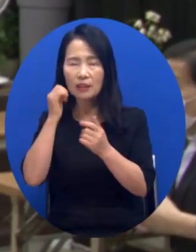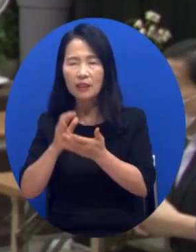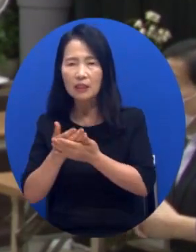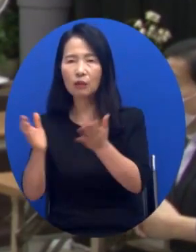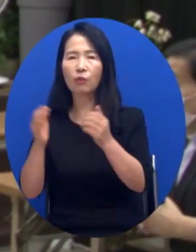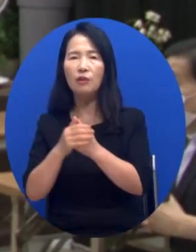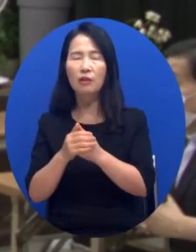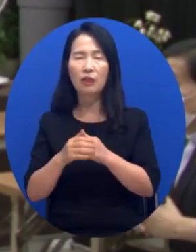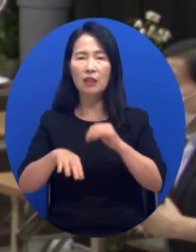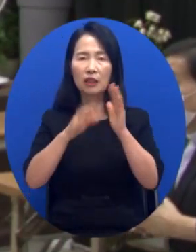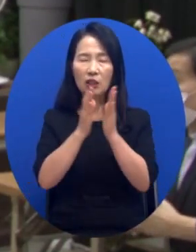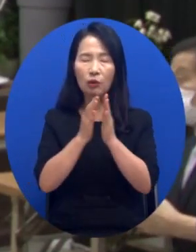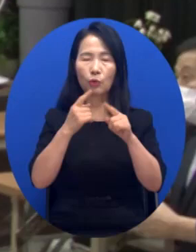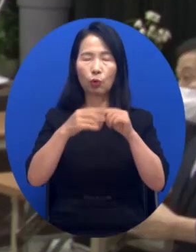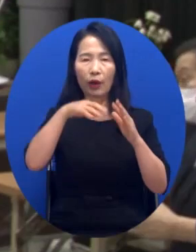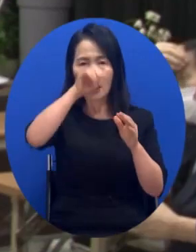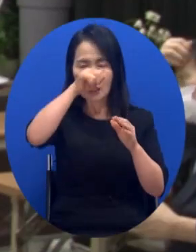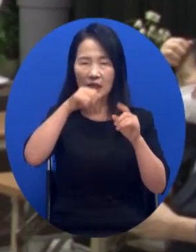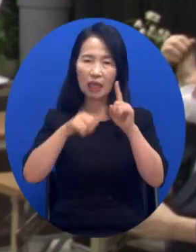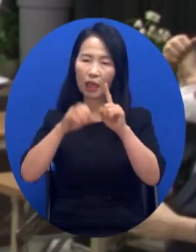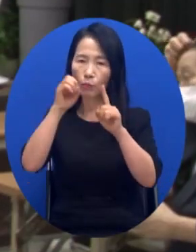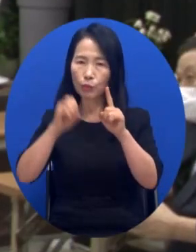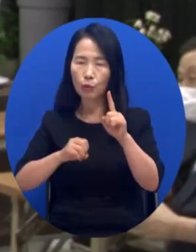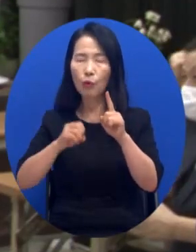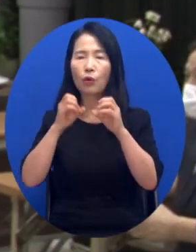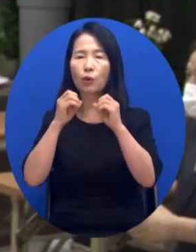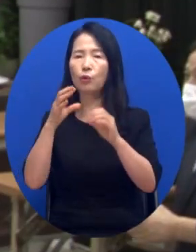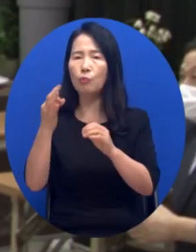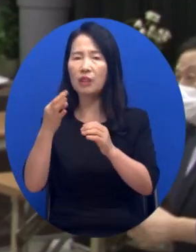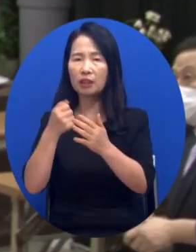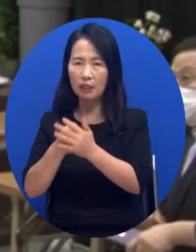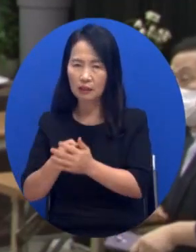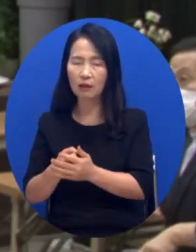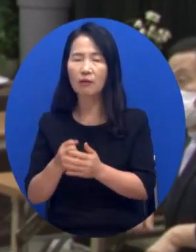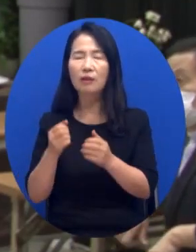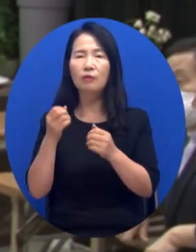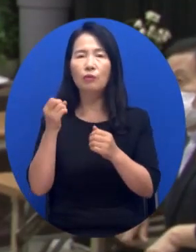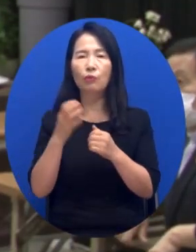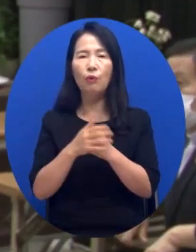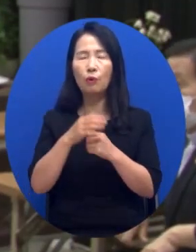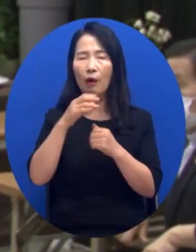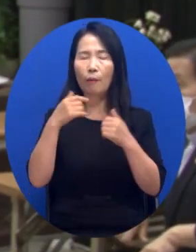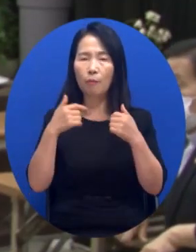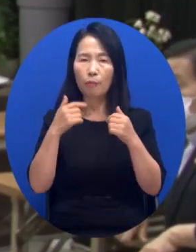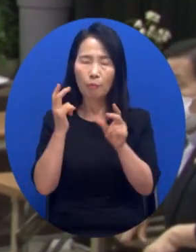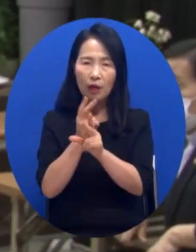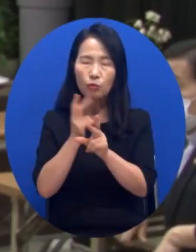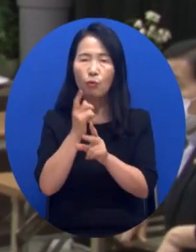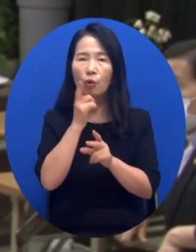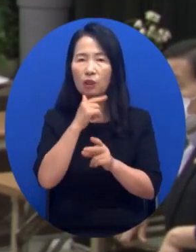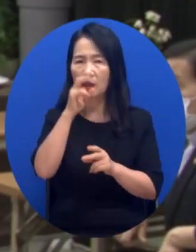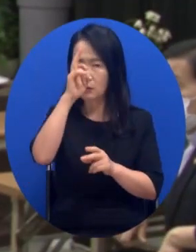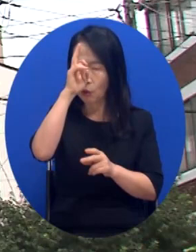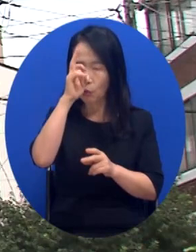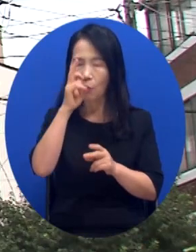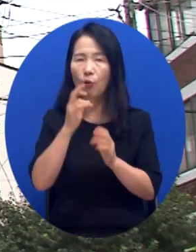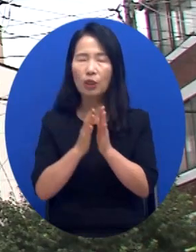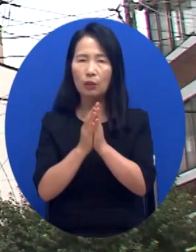1% 선교비 책정, 그다음에 매주 월요일마다 정오 기도회 개최해서 이 운동을 살려나갈